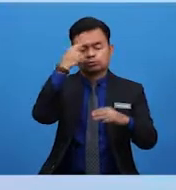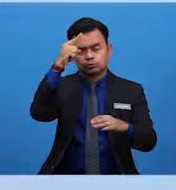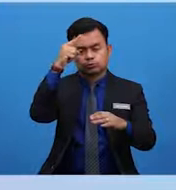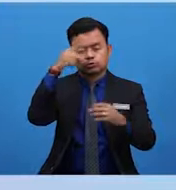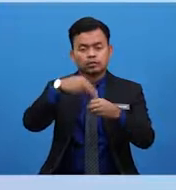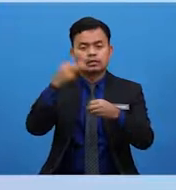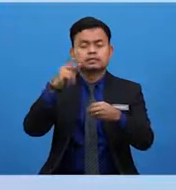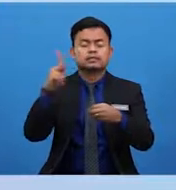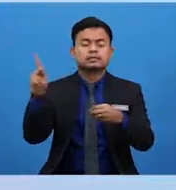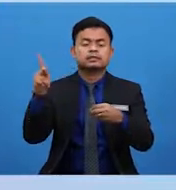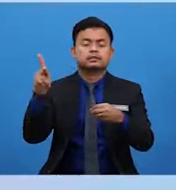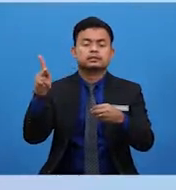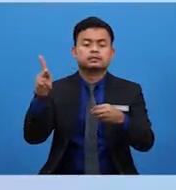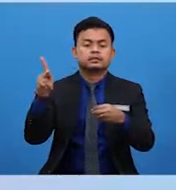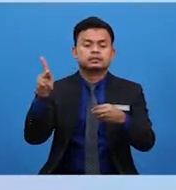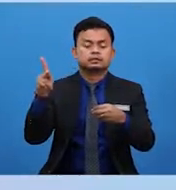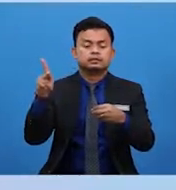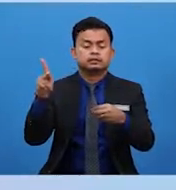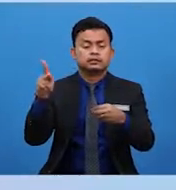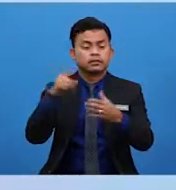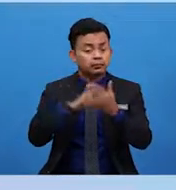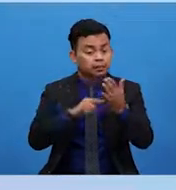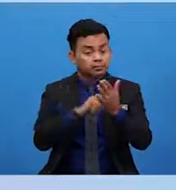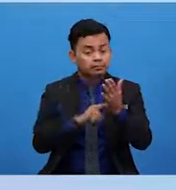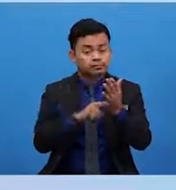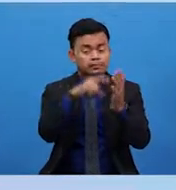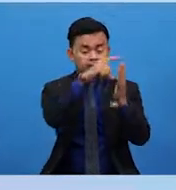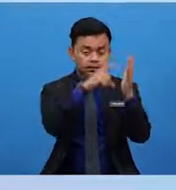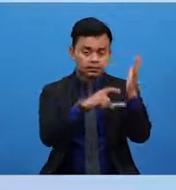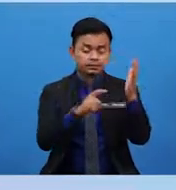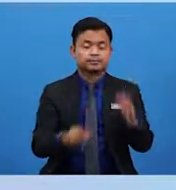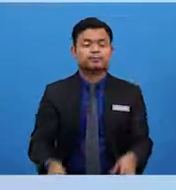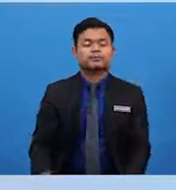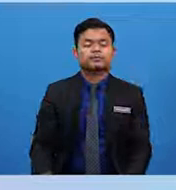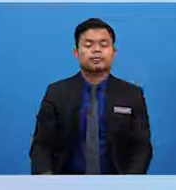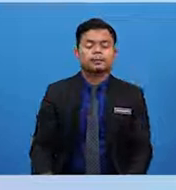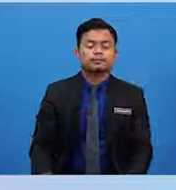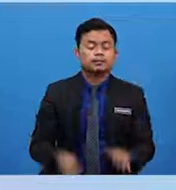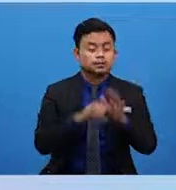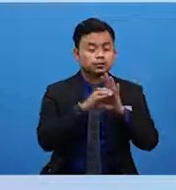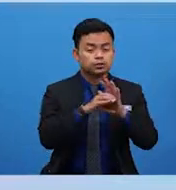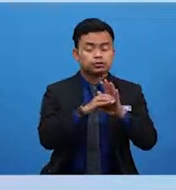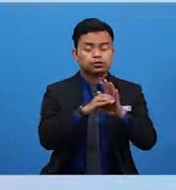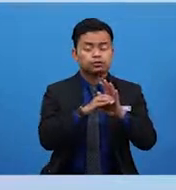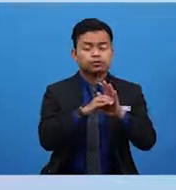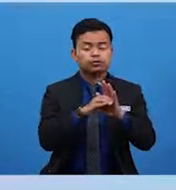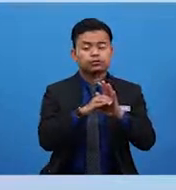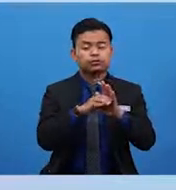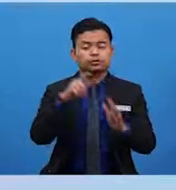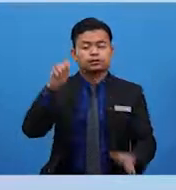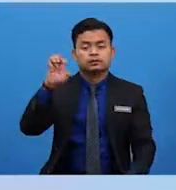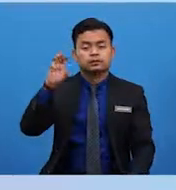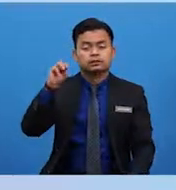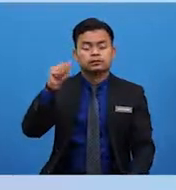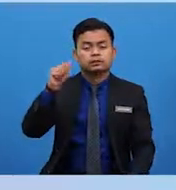persoalan pulsa atau pokok persoalan bagi menyampaikan sesuatu message to sendiri Contoh bagi tema yang sangat populer